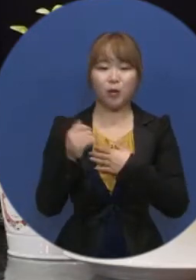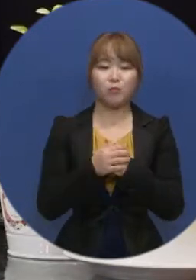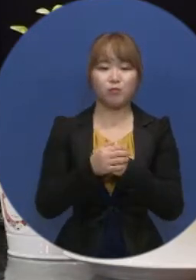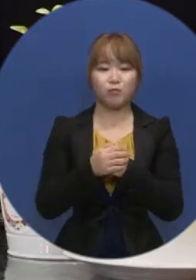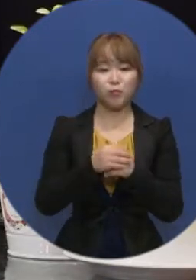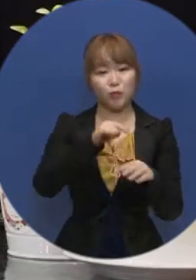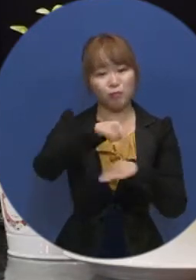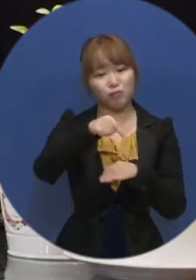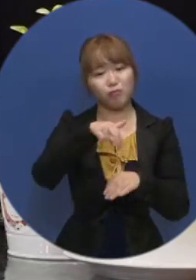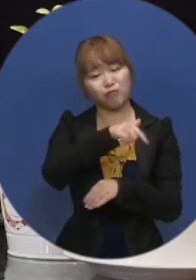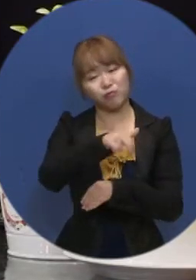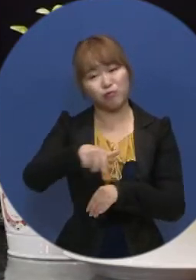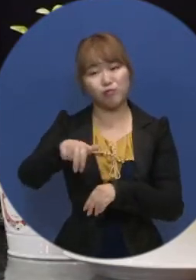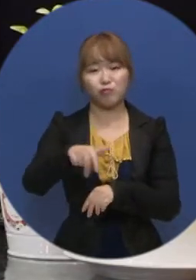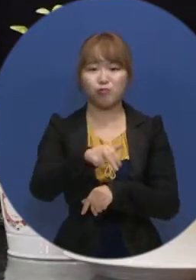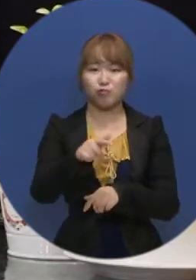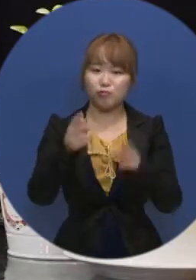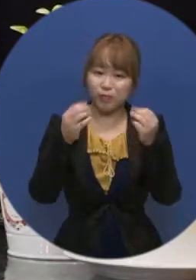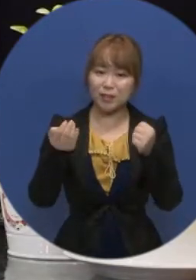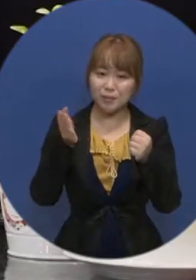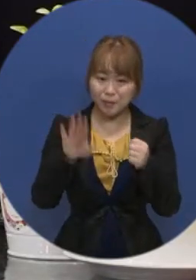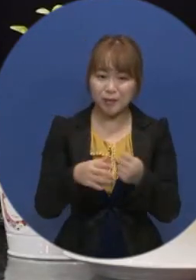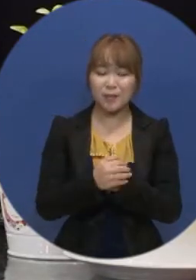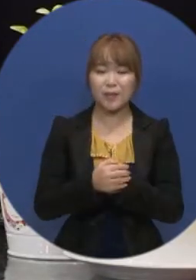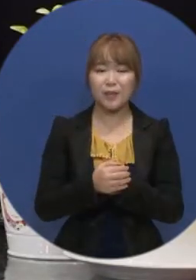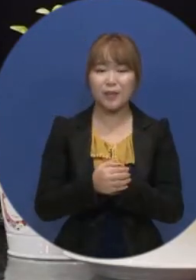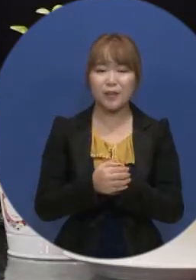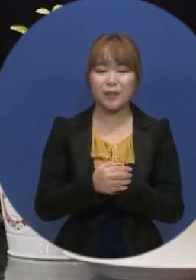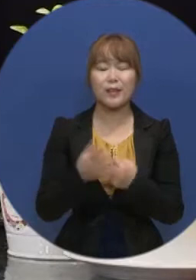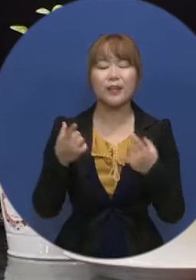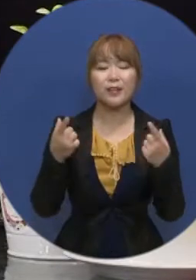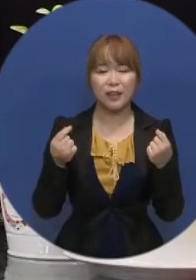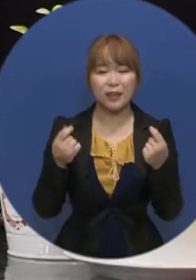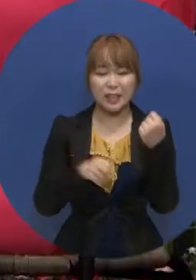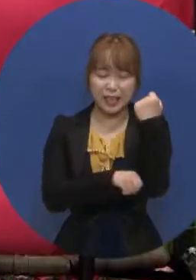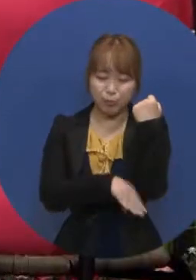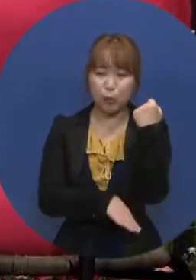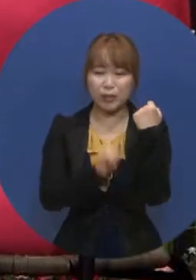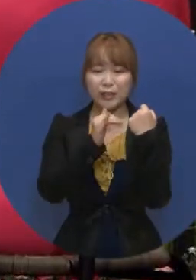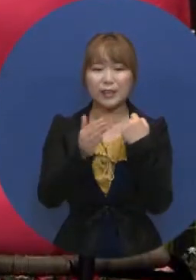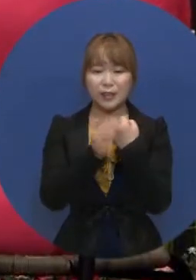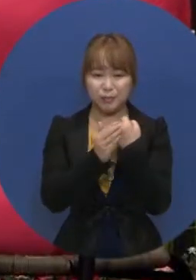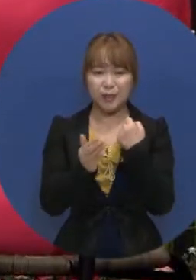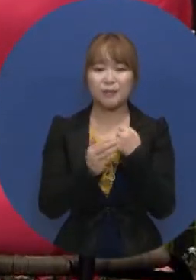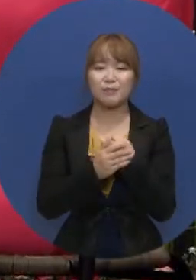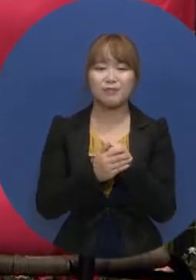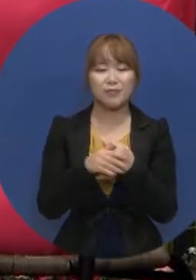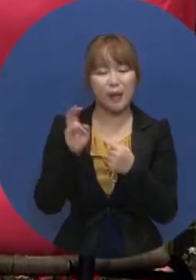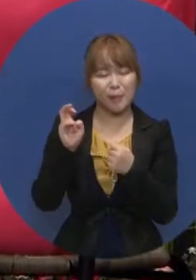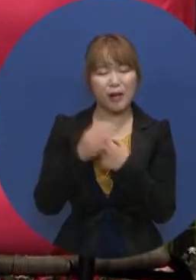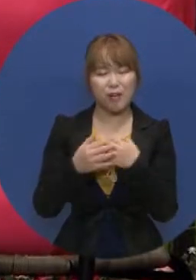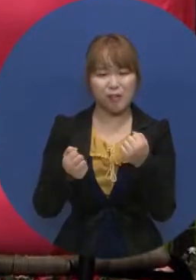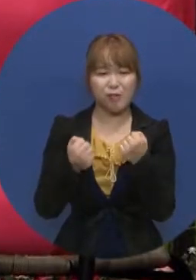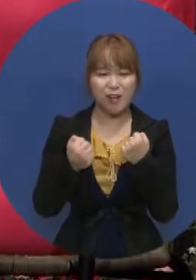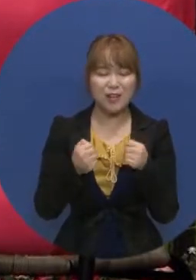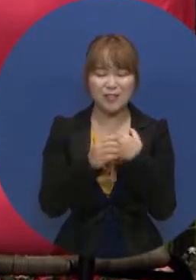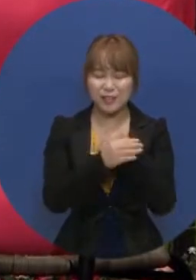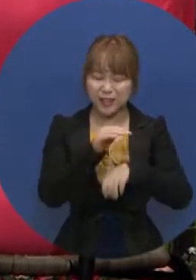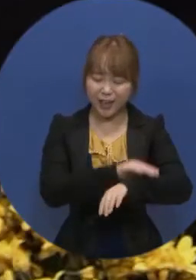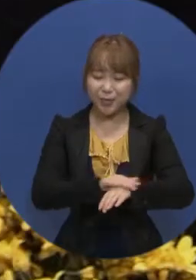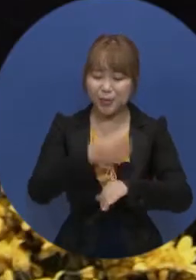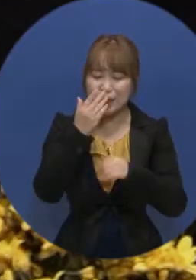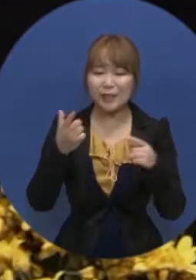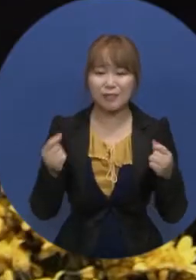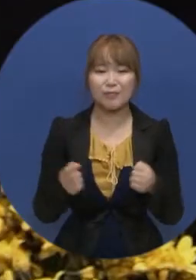산보를 많이 합니다만은 네네. 제가 그런 기본이 깔려 있기 때문에 아마 네네. 건강이 잘 유지되는 것